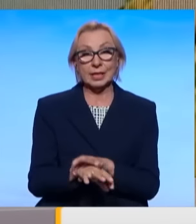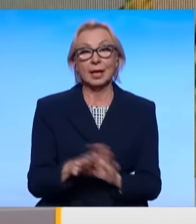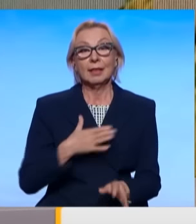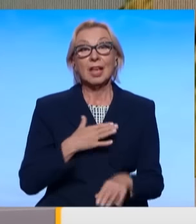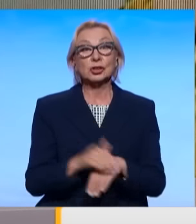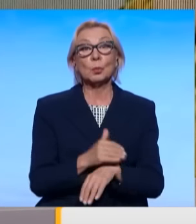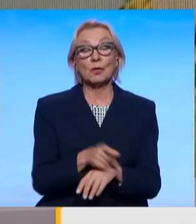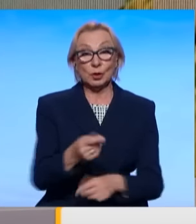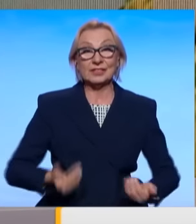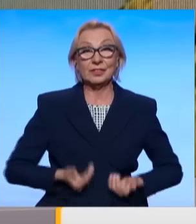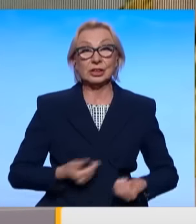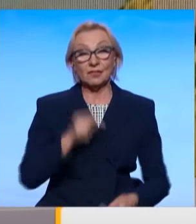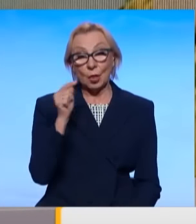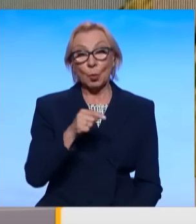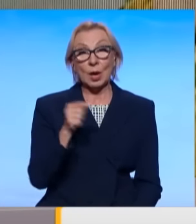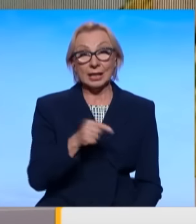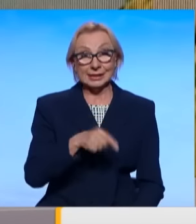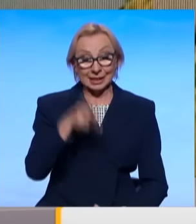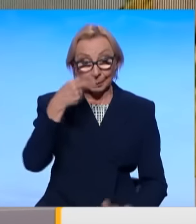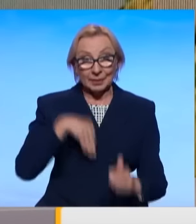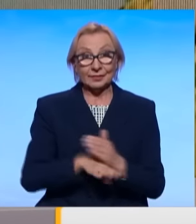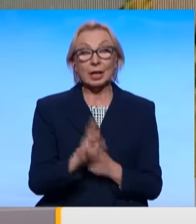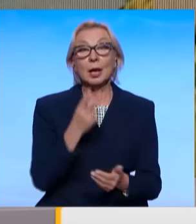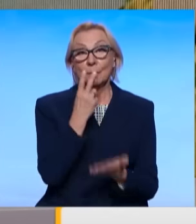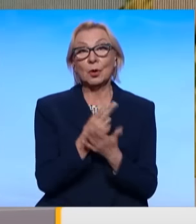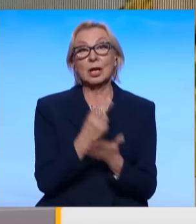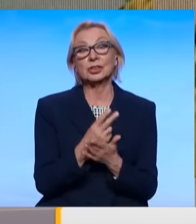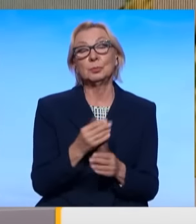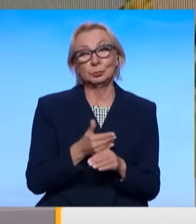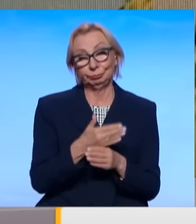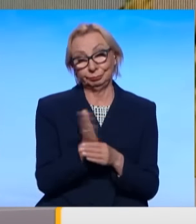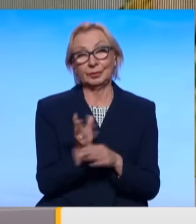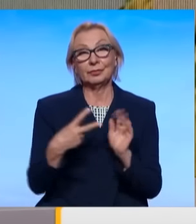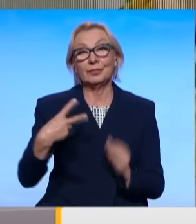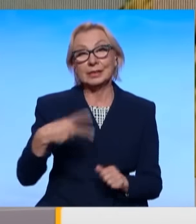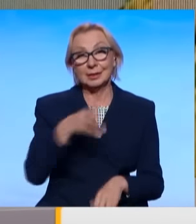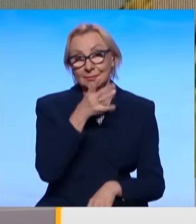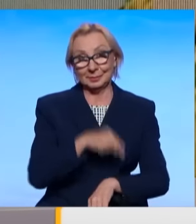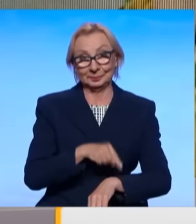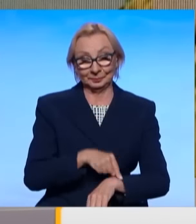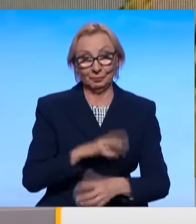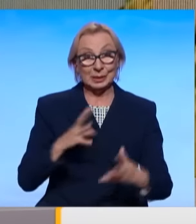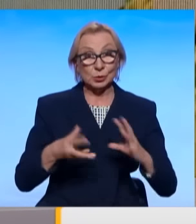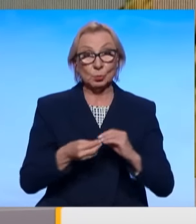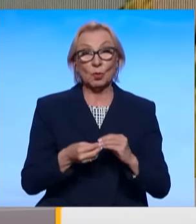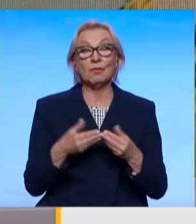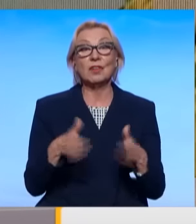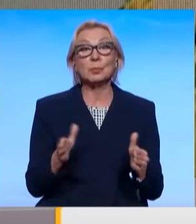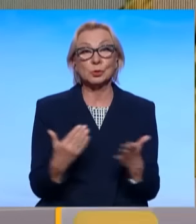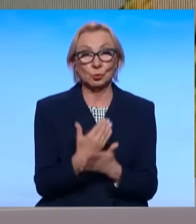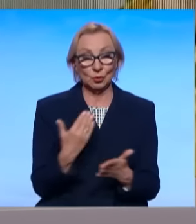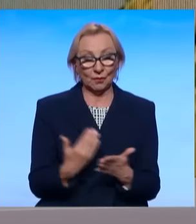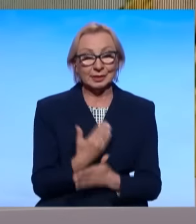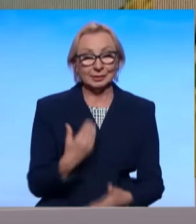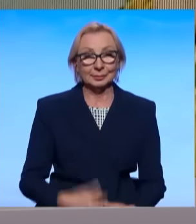вижив у луганських підвалах, ми покажемо сьогодні о 20-й у підсумковому випуску новин. Ви маєте